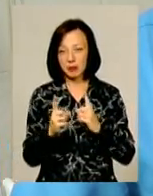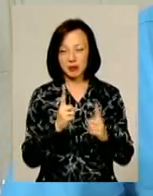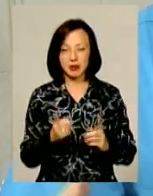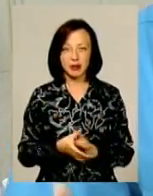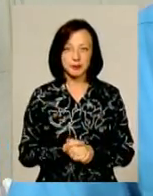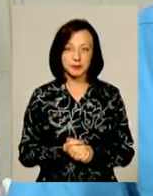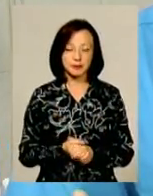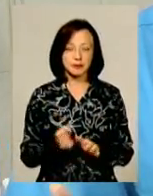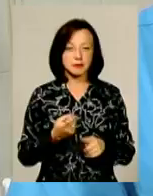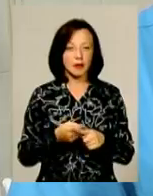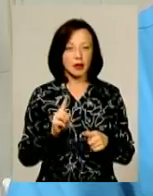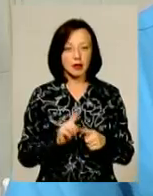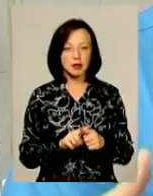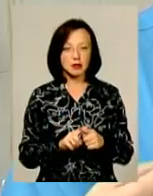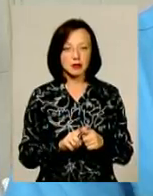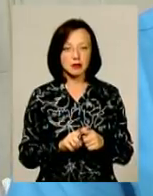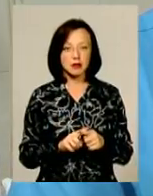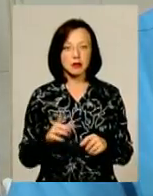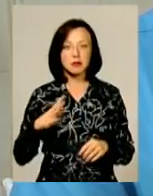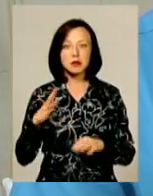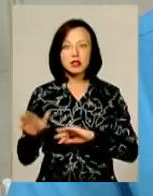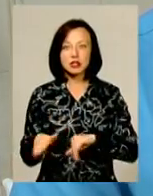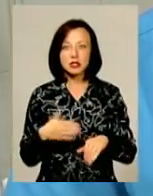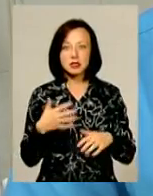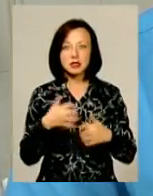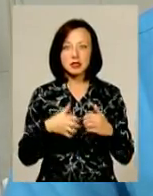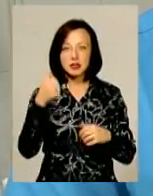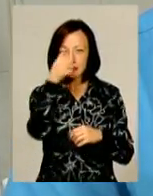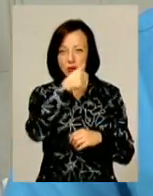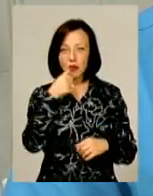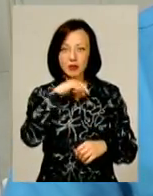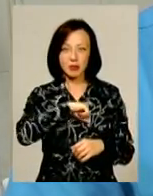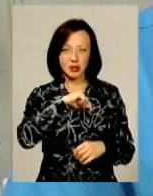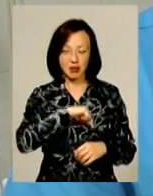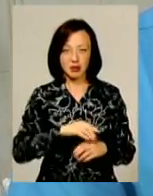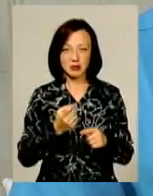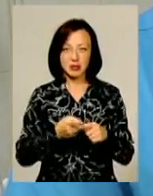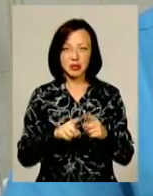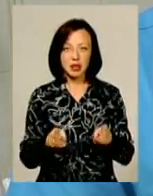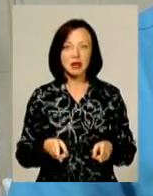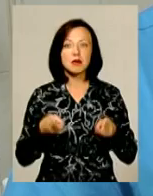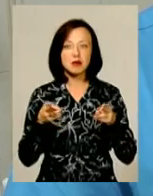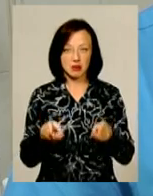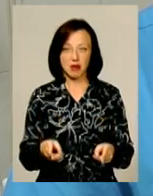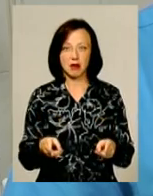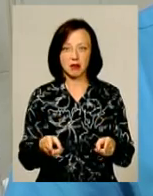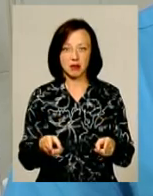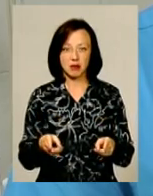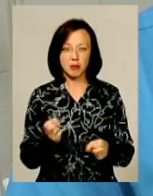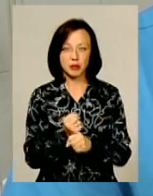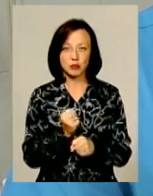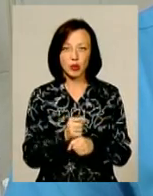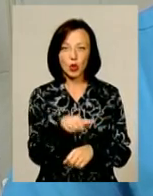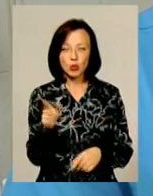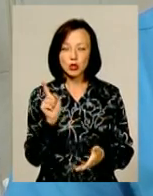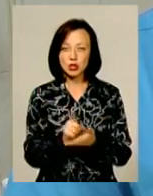далі. Это пережитки такой средневековой ментальности. Это криминальное преступление. І люди